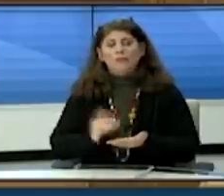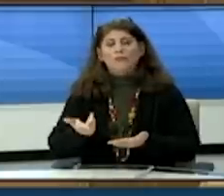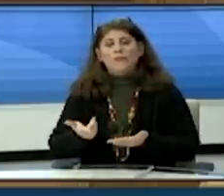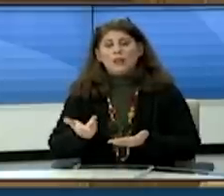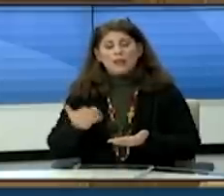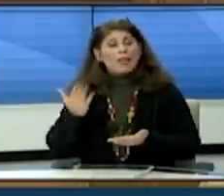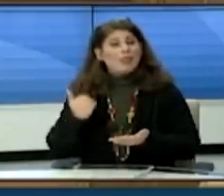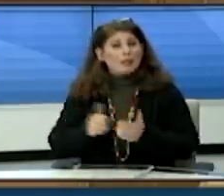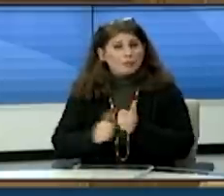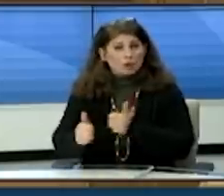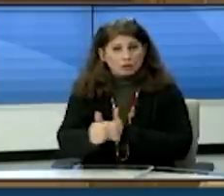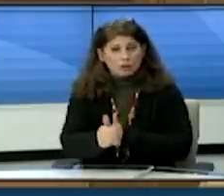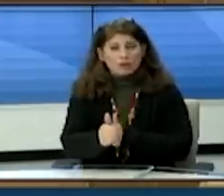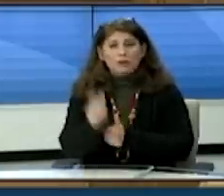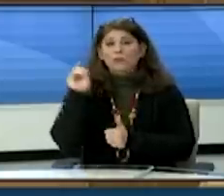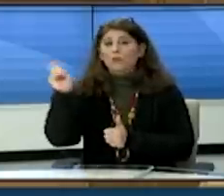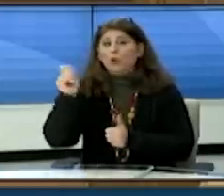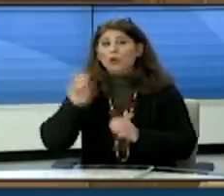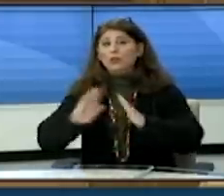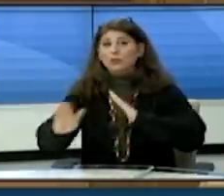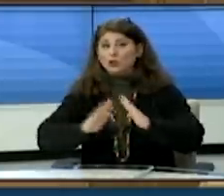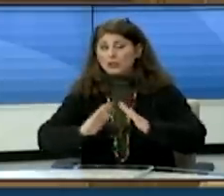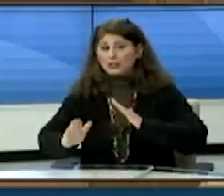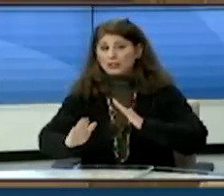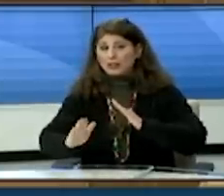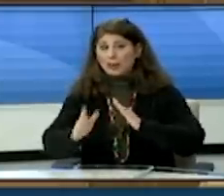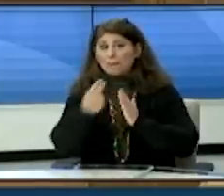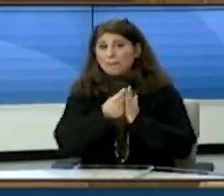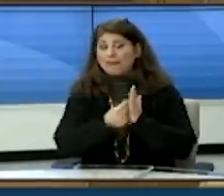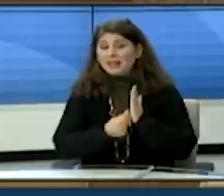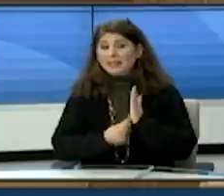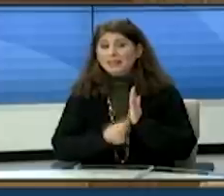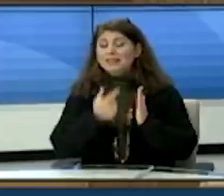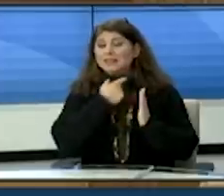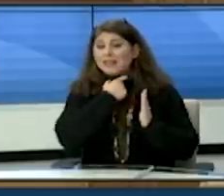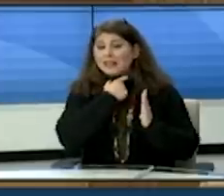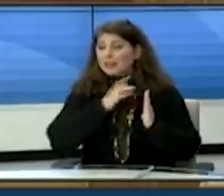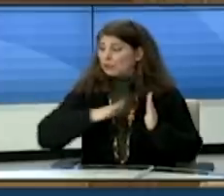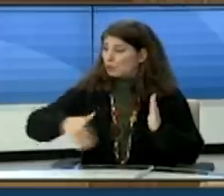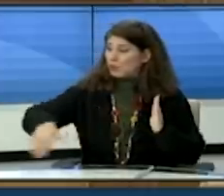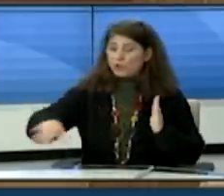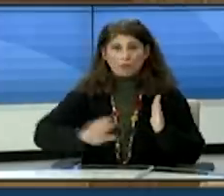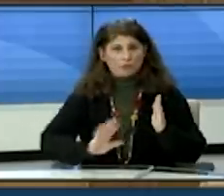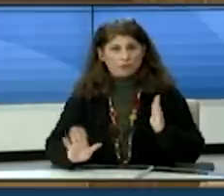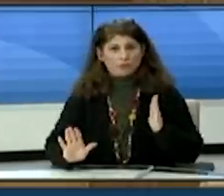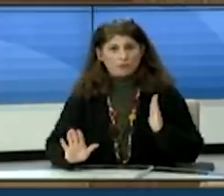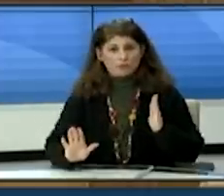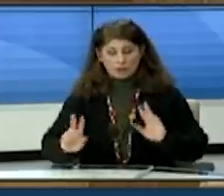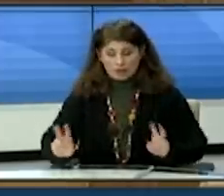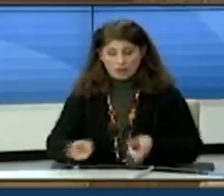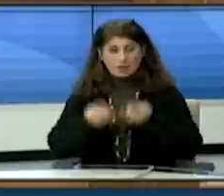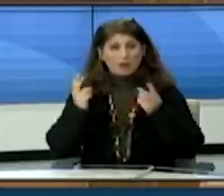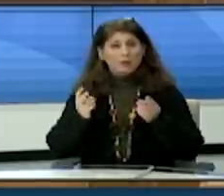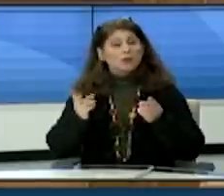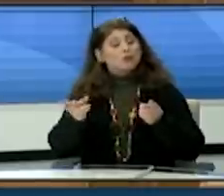δεν μπαίνουν σε προτεραιότητα η πολιτική προστασία με κριτήριο όμως τις ανάγκες του λαού.